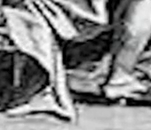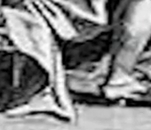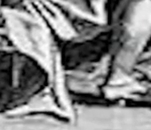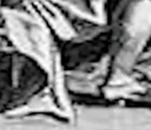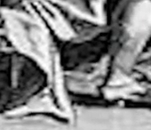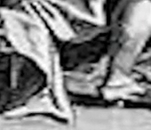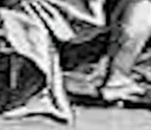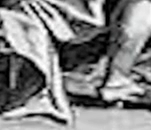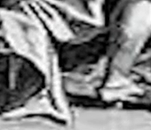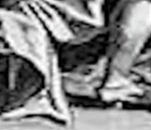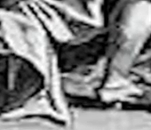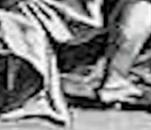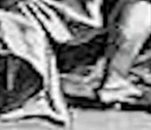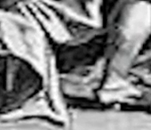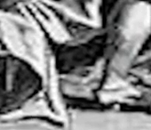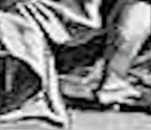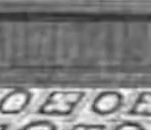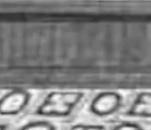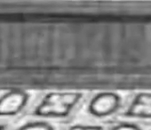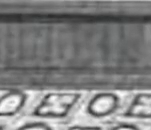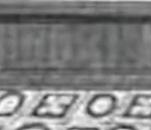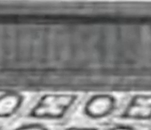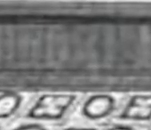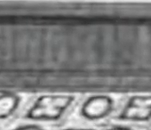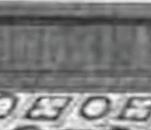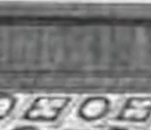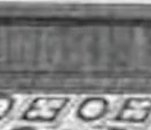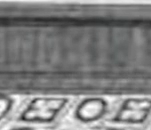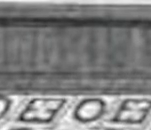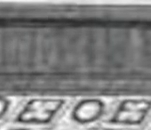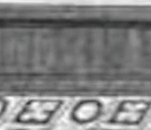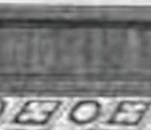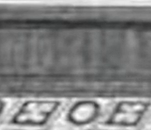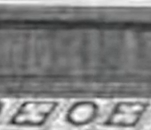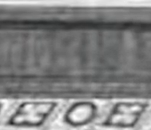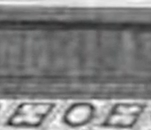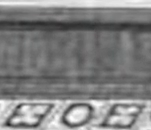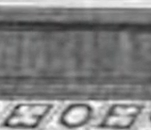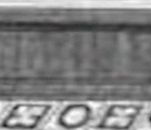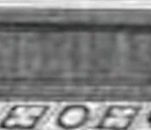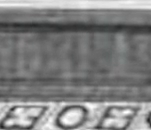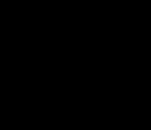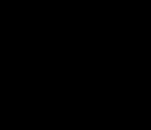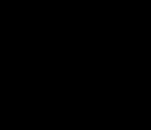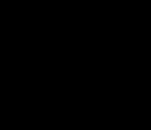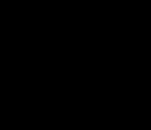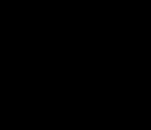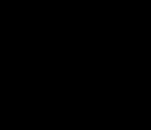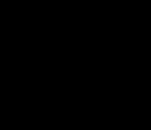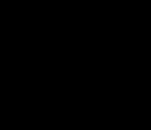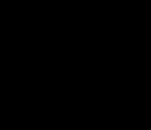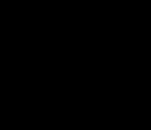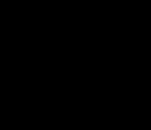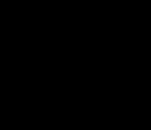ב-31 במרץ 1492 פורסם צו גירוש ספרד על ידי פרננדו השני מלך אורגון ואשתו